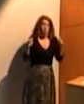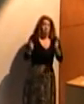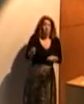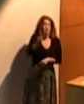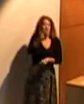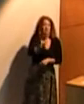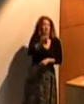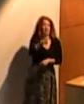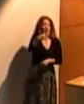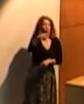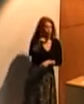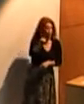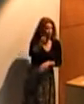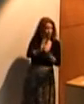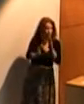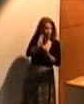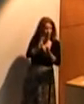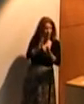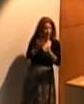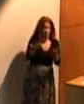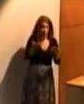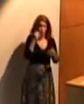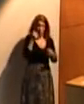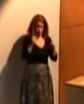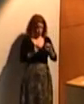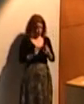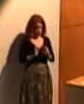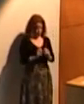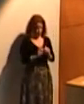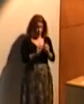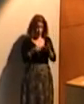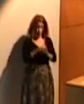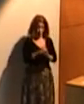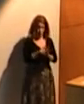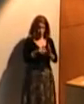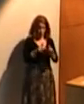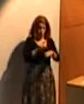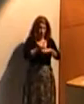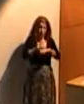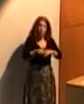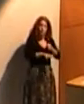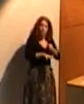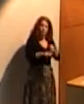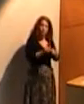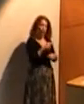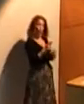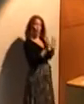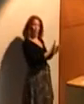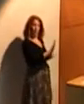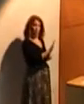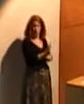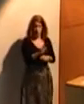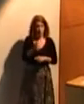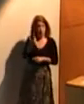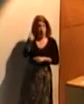désormais on est capable et bien de coder des informations génétiques à partir de bases qui ne sont pas décrites dans ma nature